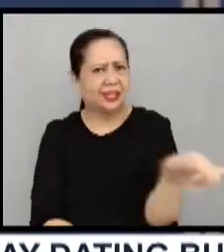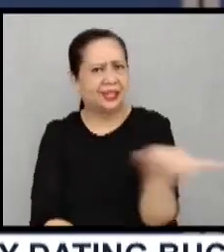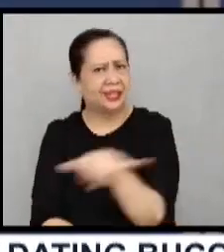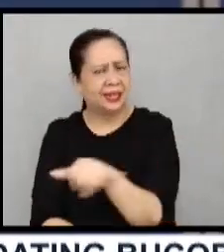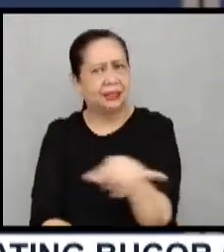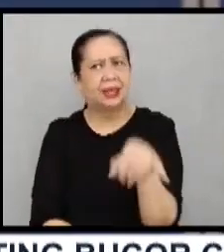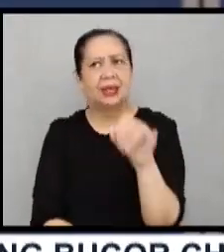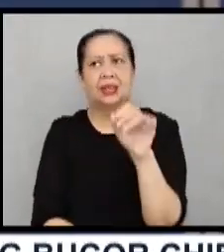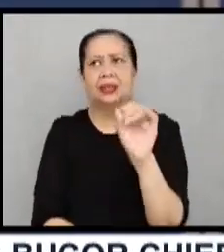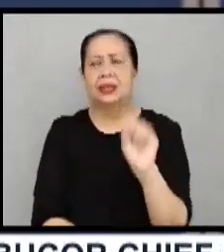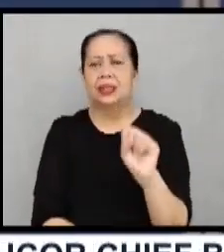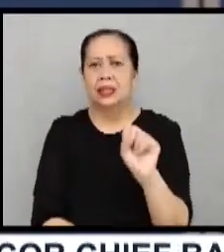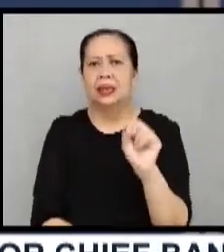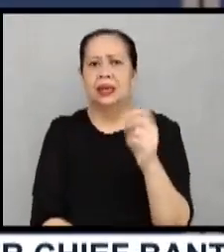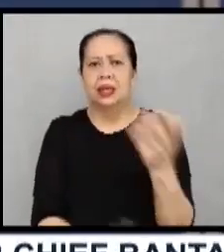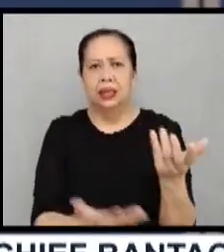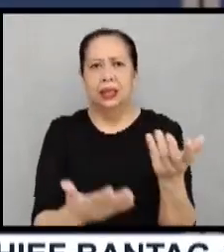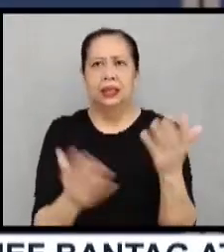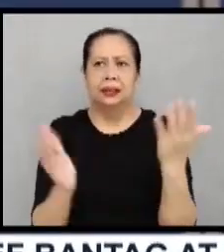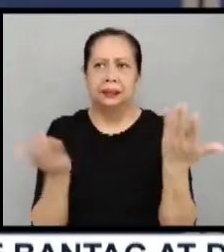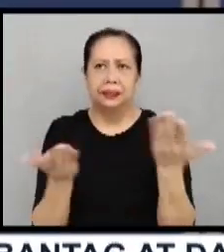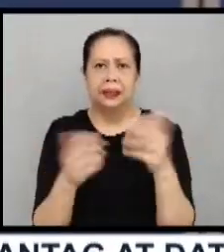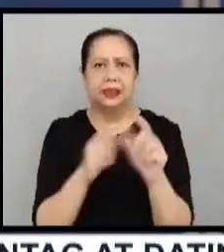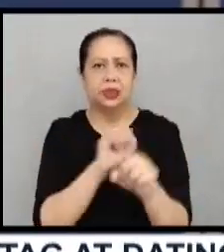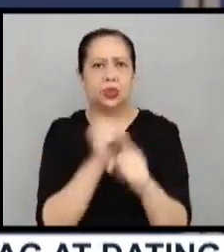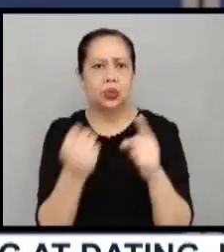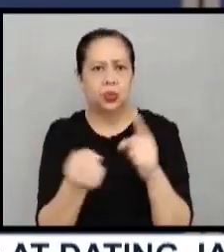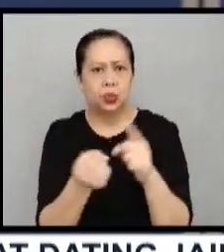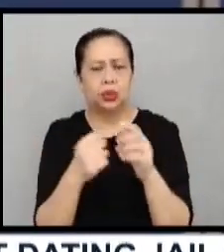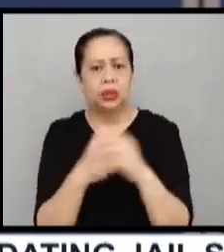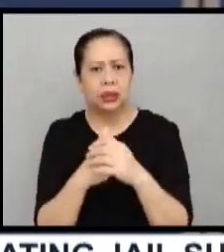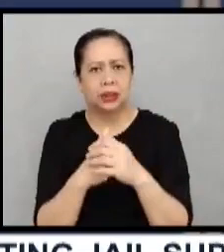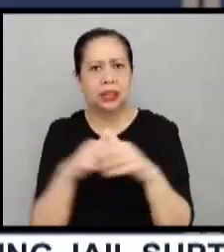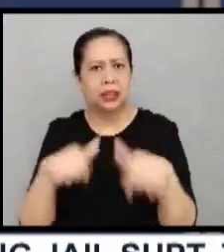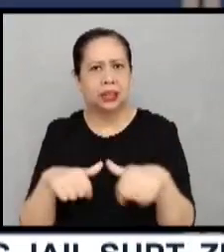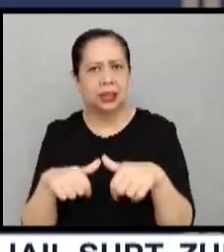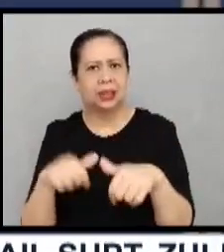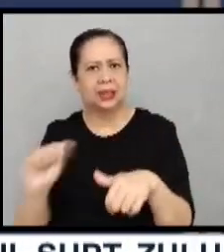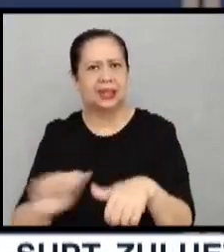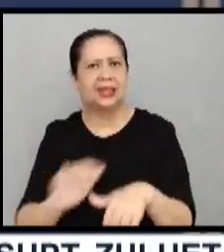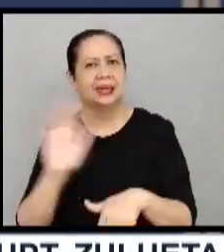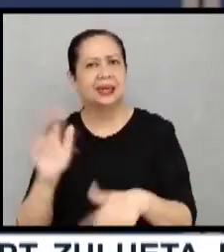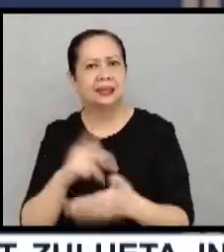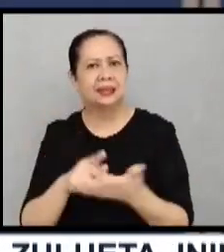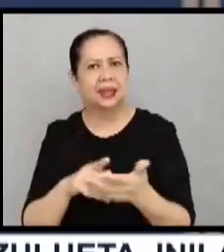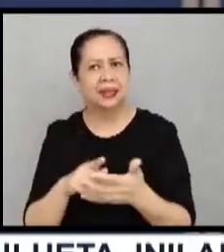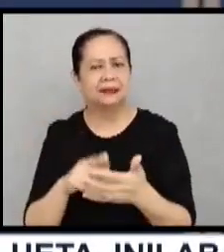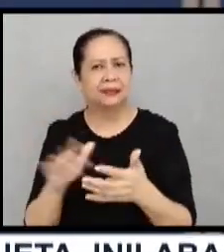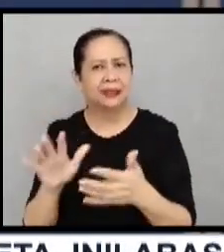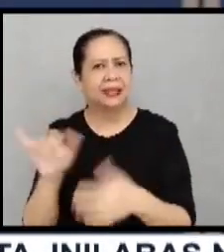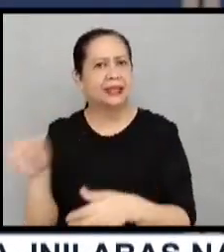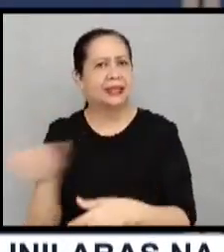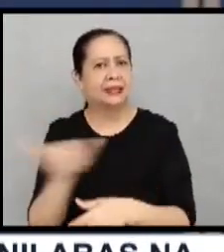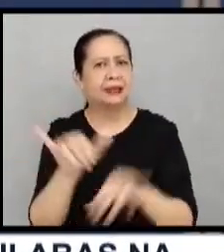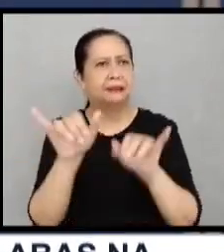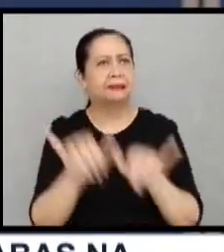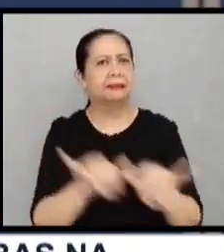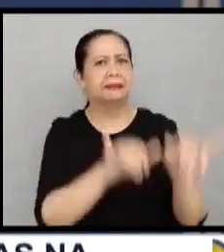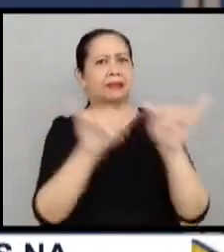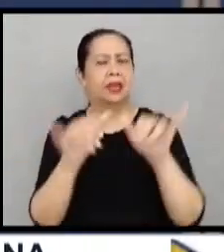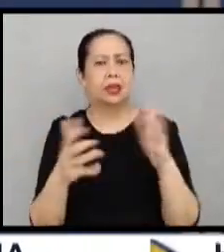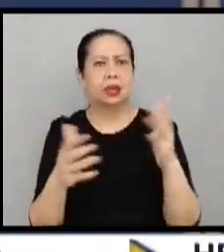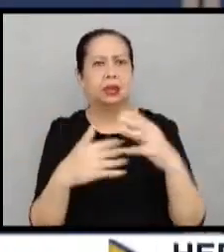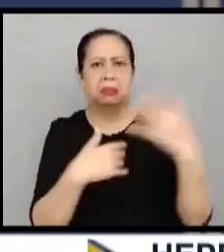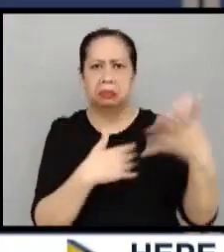why, and in a way, the situation in this part of the world is similar to what it was in Europe